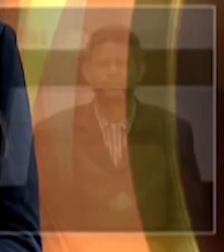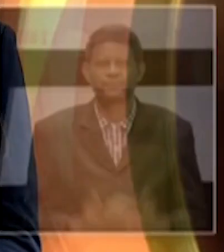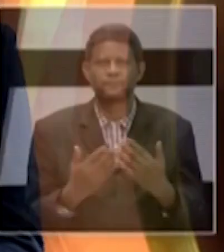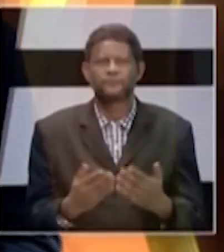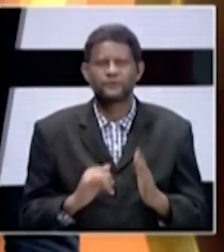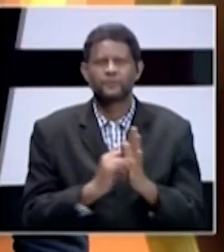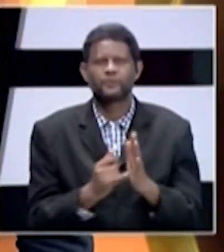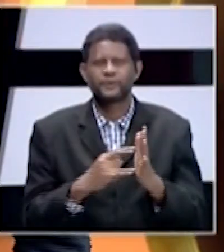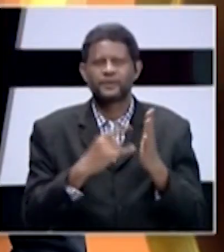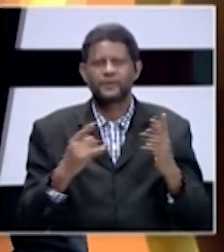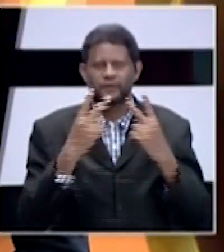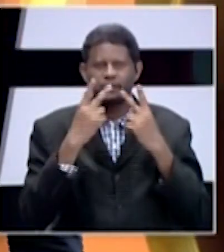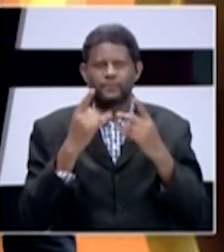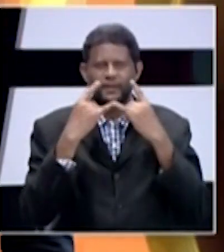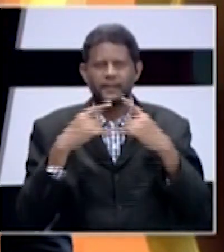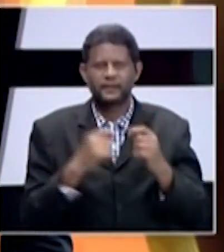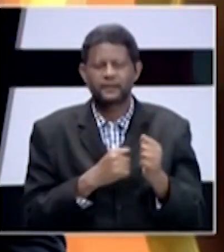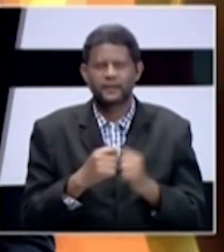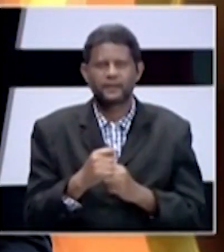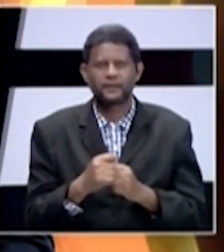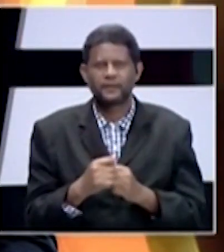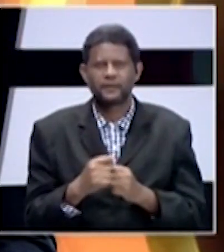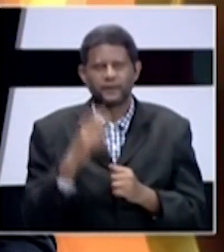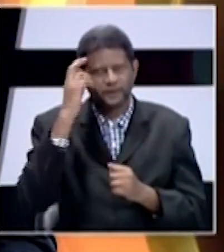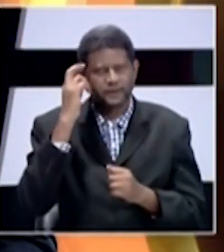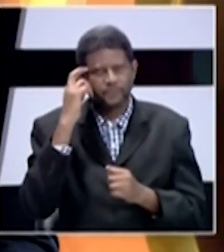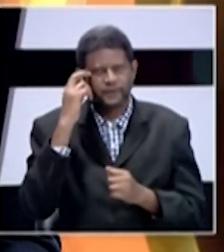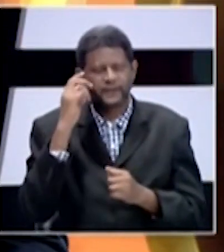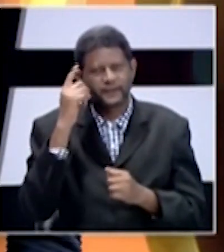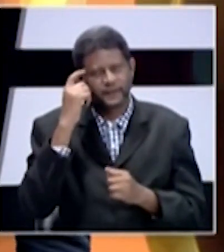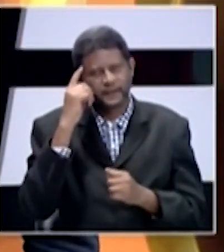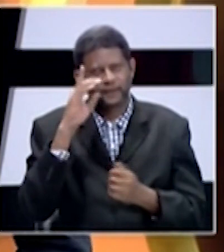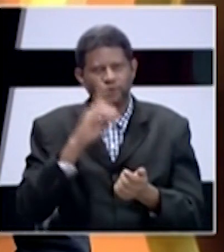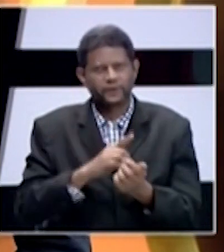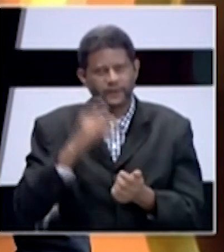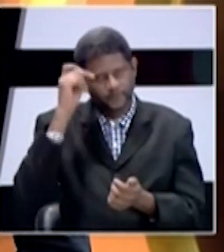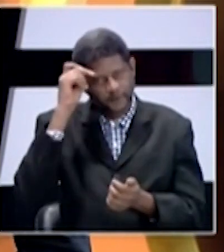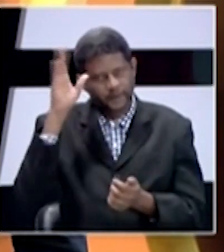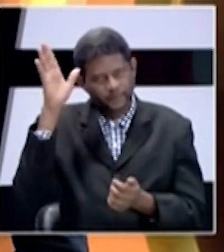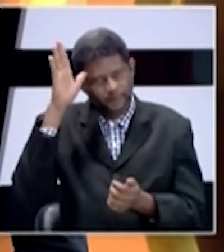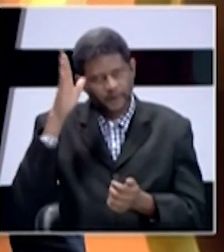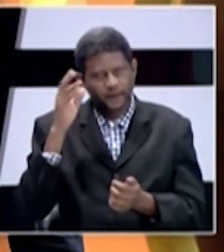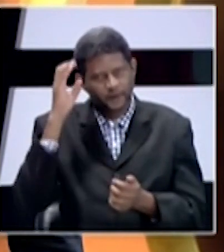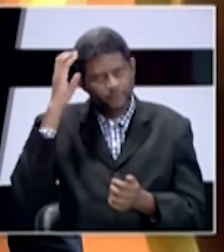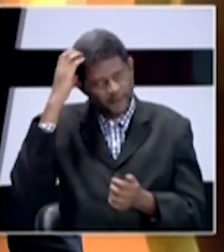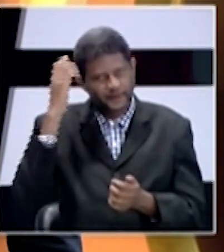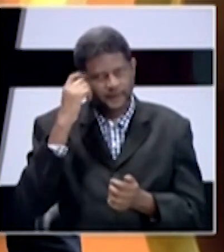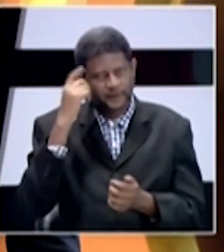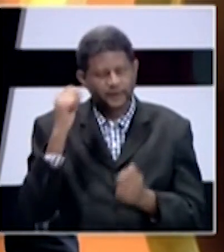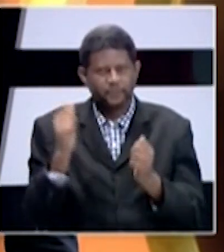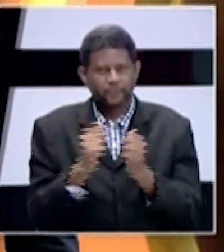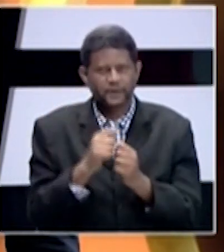حزد ما ناب بزرزن الرئيوم زيناتات كنسجر رسم محدار تقراي دكتور دبلتين قورا ميكيل من قصة تقراي